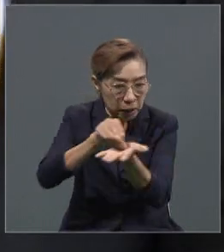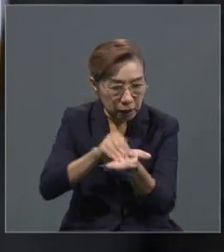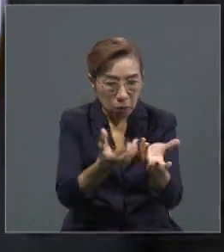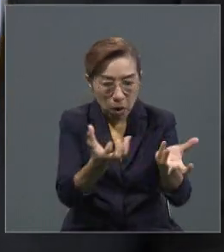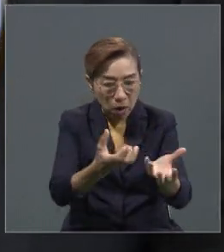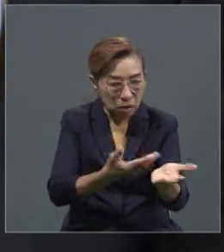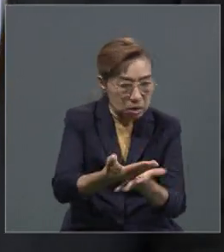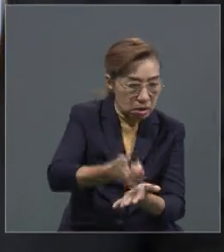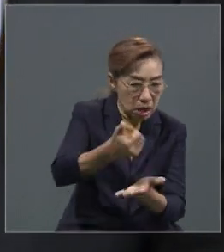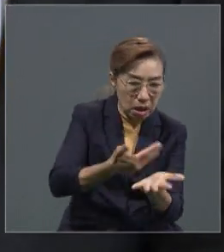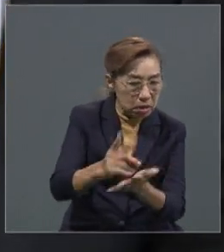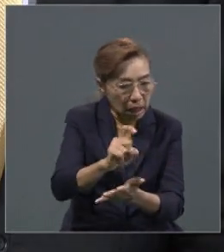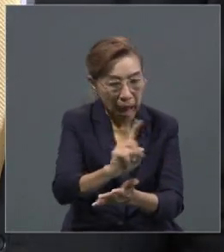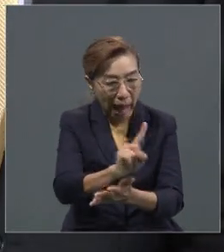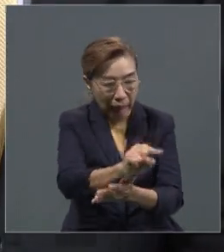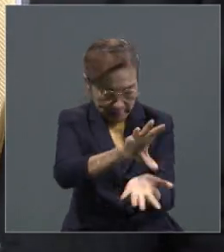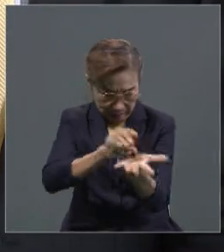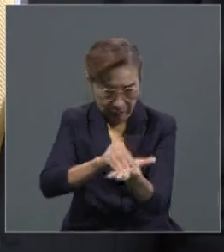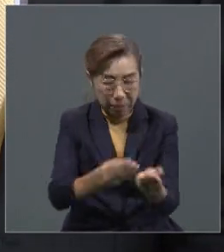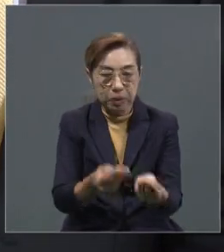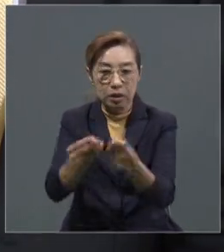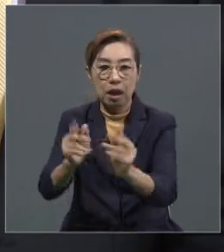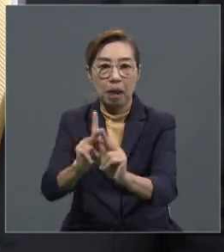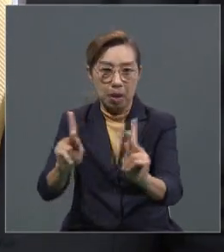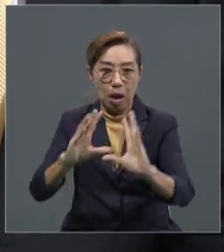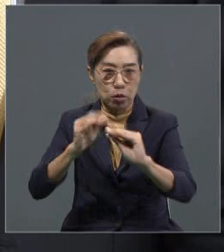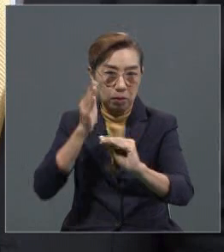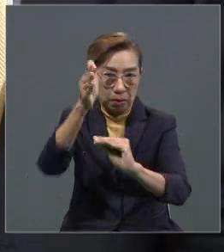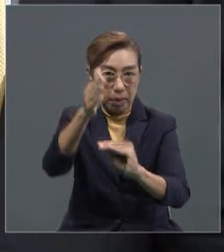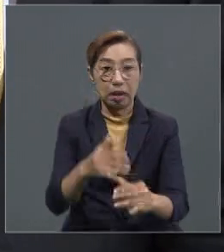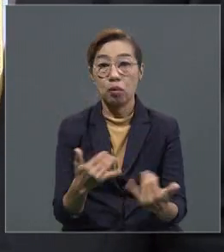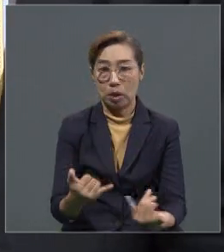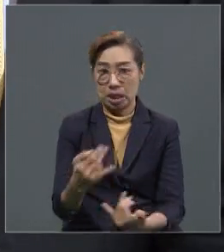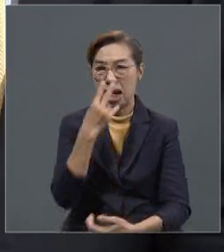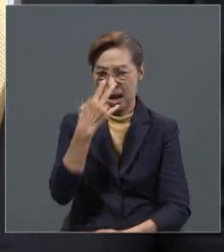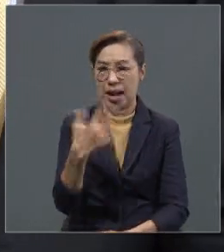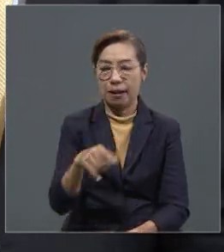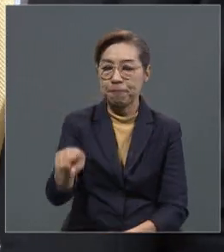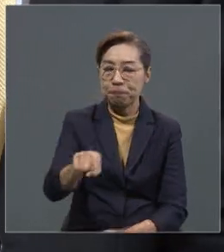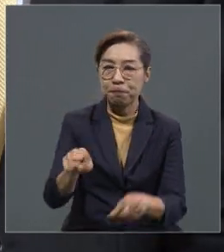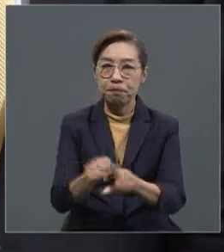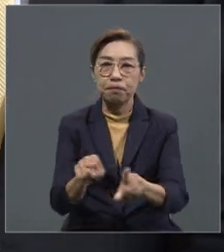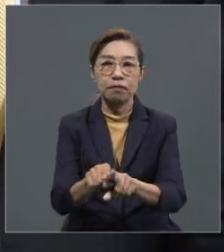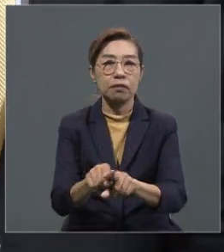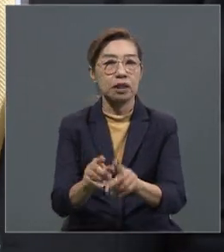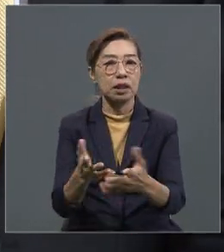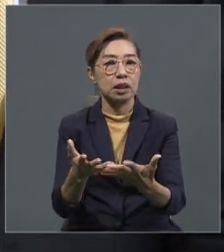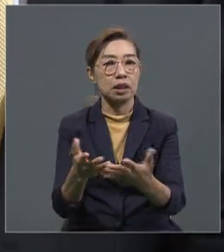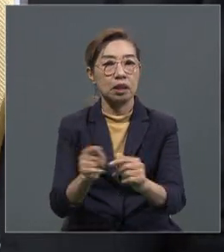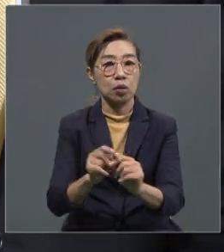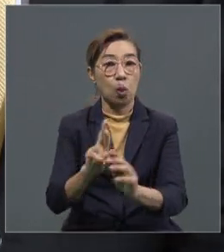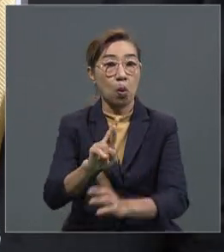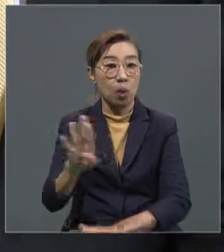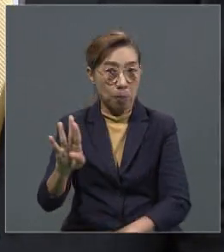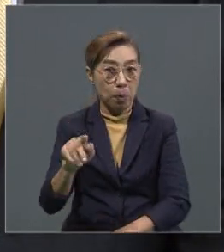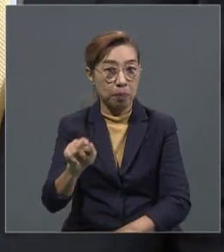การต่อไปครับซึ่งเราพอเห็นภาพแล้ววันนี้เนี่ยการทำงานในส่วนของด้านตัวระบบเ